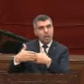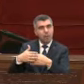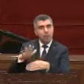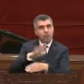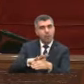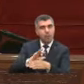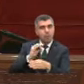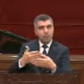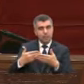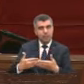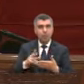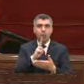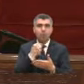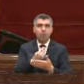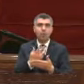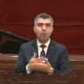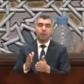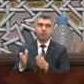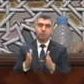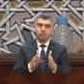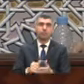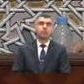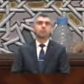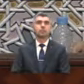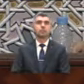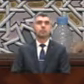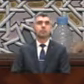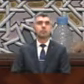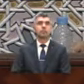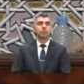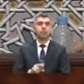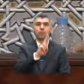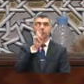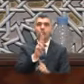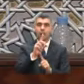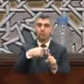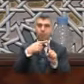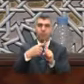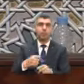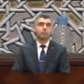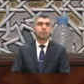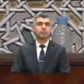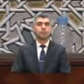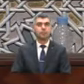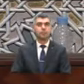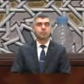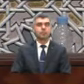هذه الولايه الحكوميه. وشكرا لك. شكرا لكم السيده الوزيره. الكلمه لكم السيده النائبه عن فريق الاصاله المعاصره.